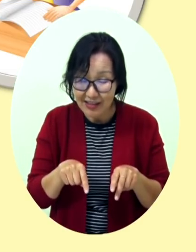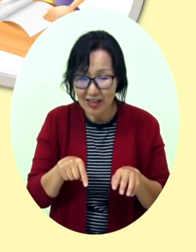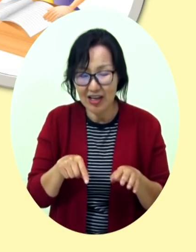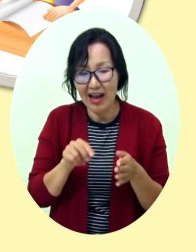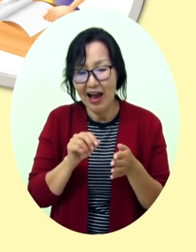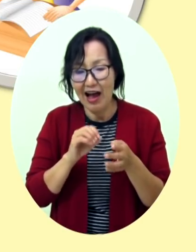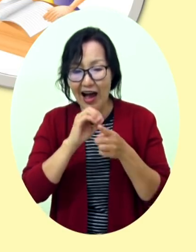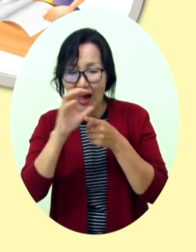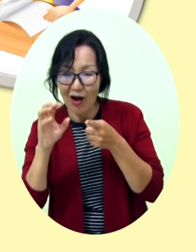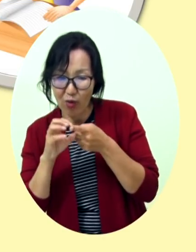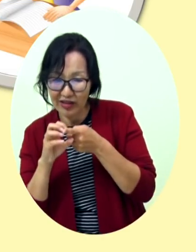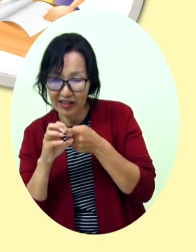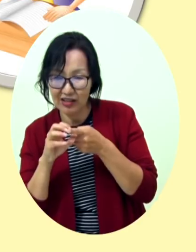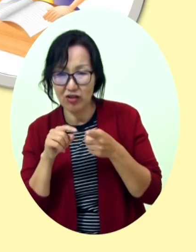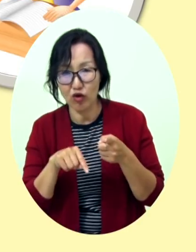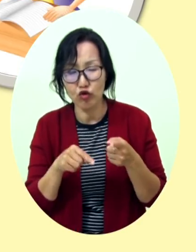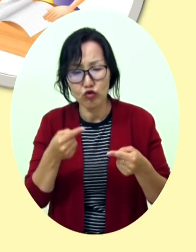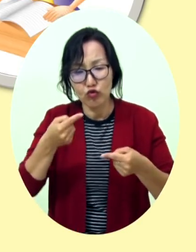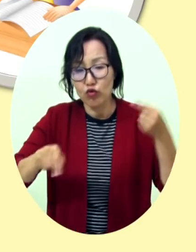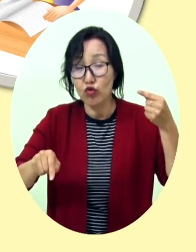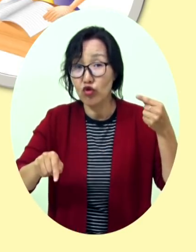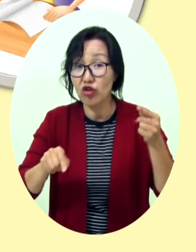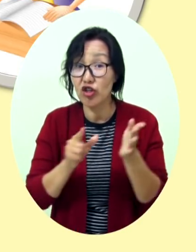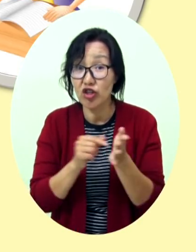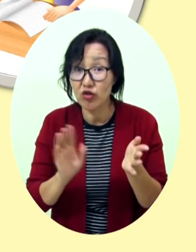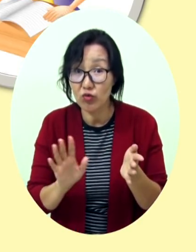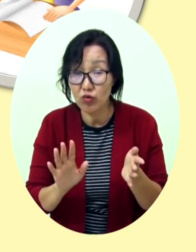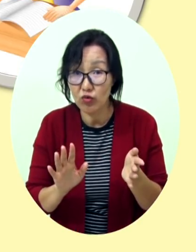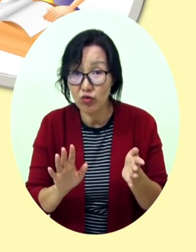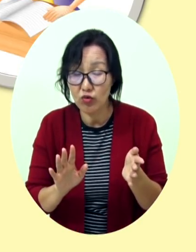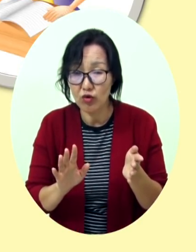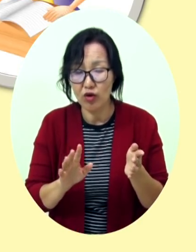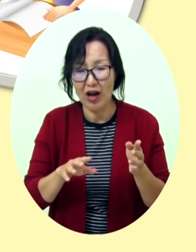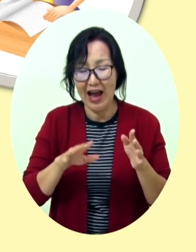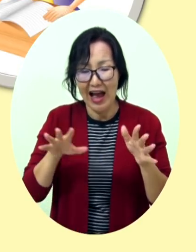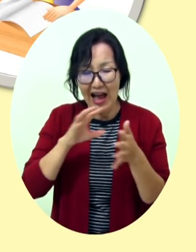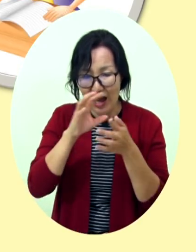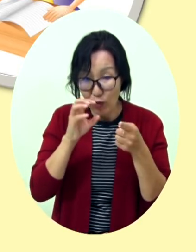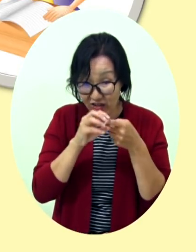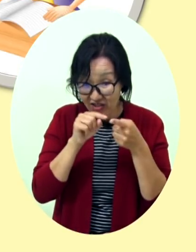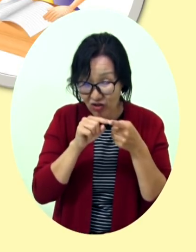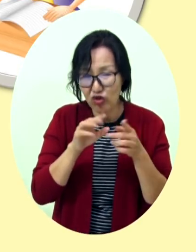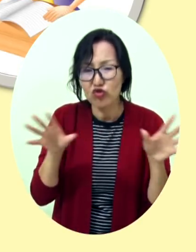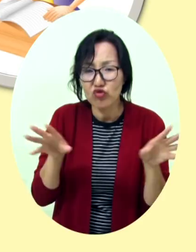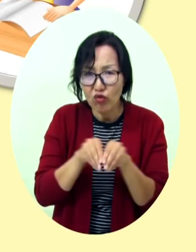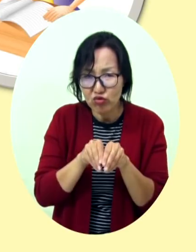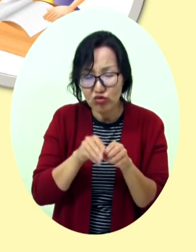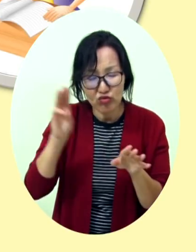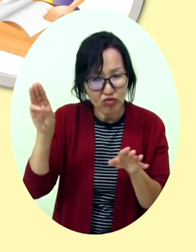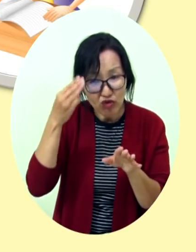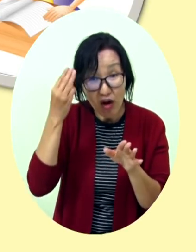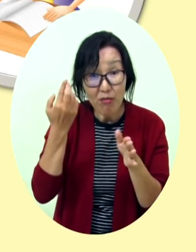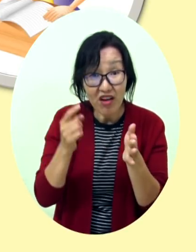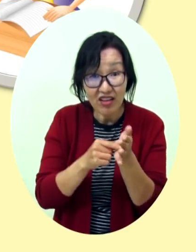байгаа агуулга хоёр маань зөрөхгүй байх ёстой. Мөн агуулга маань товч, тодорхой байх ёстой юм